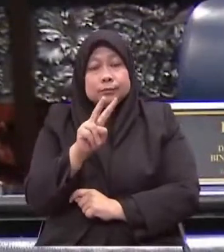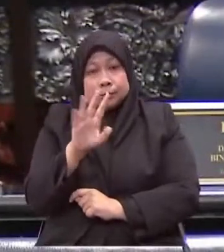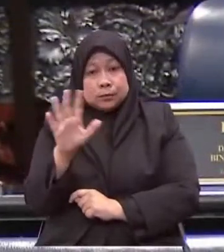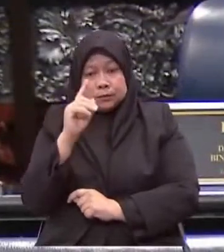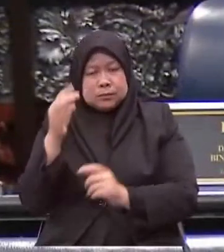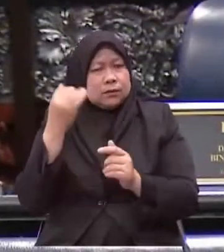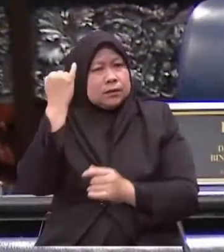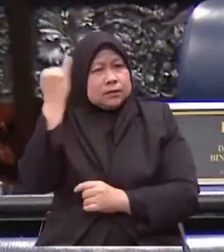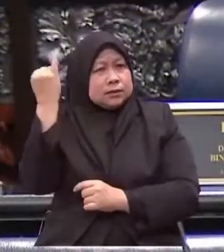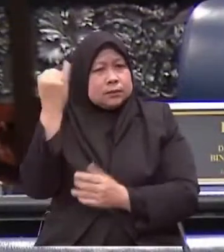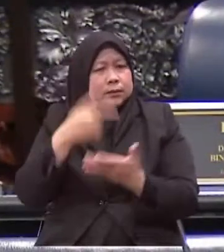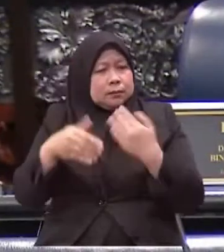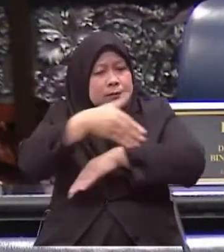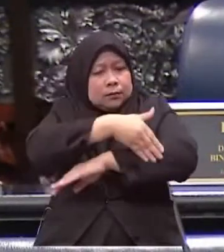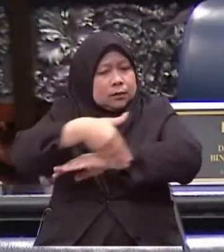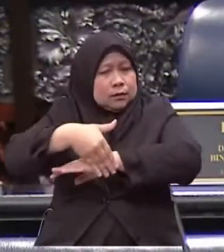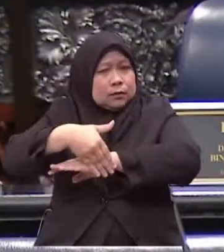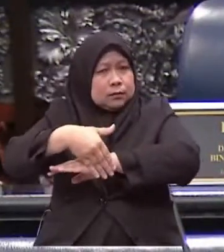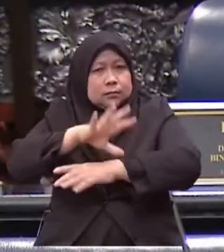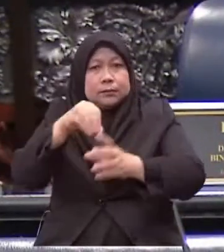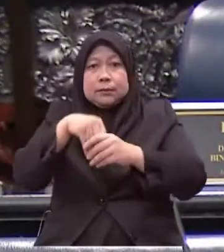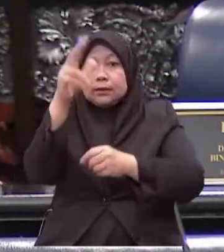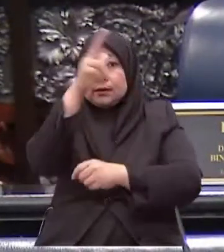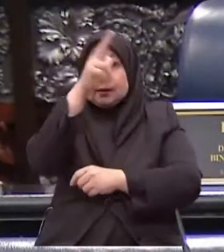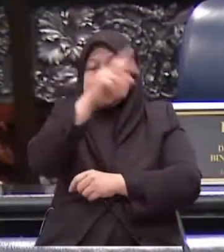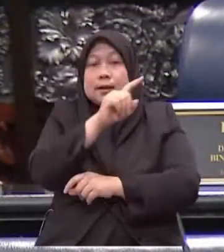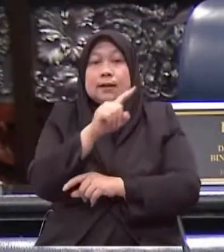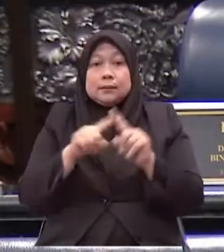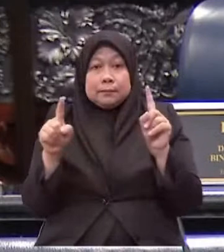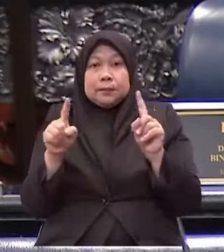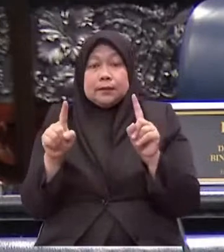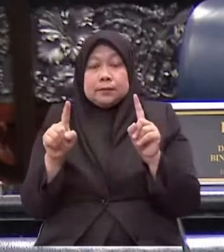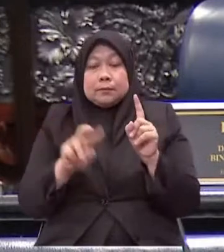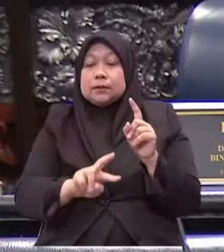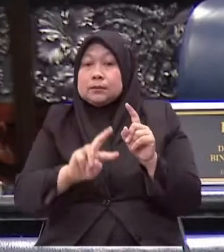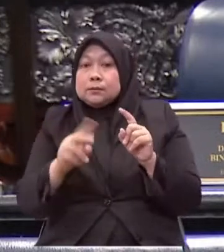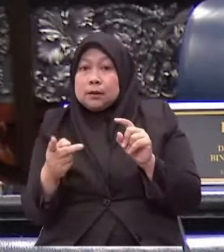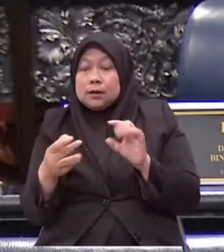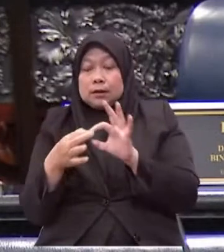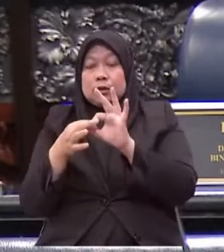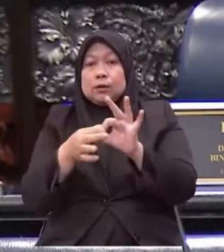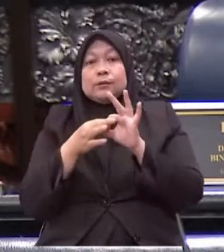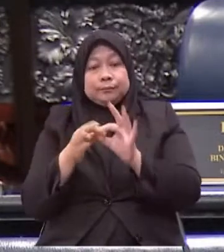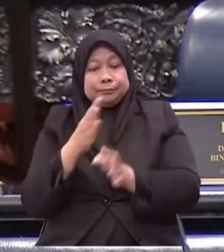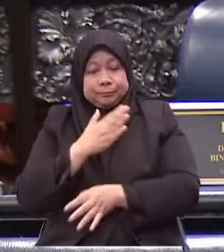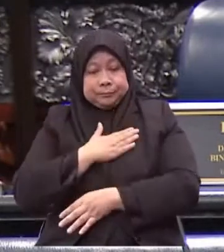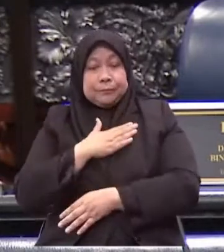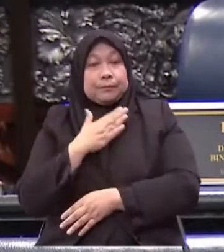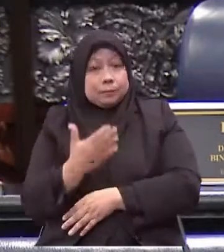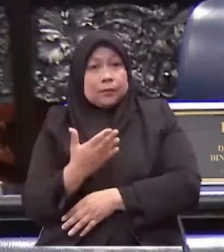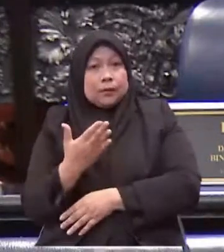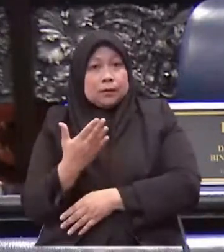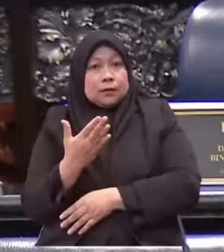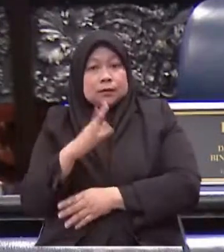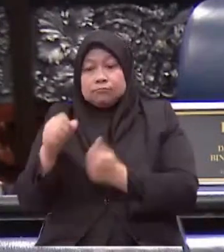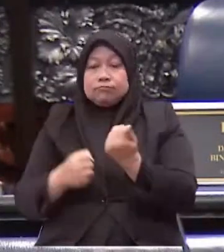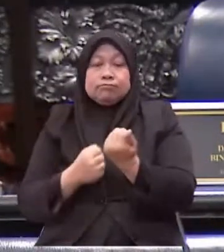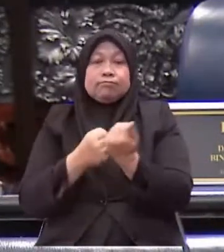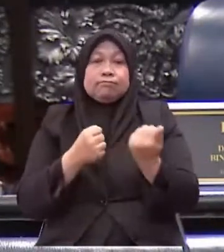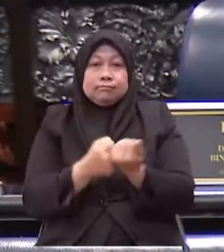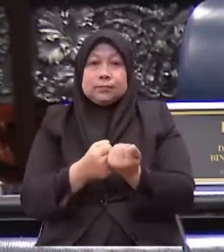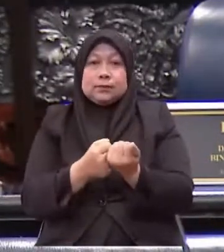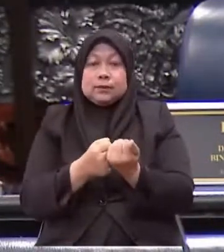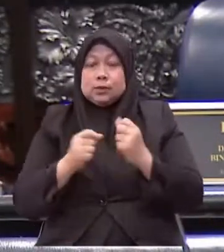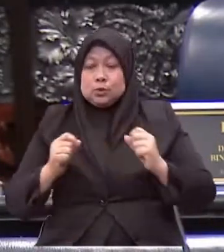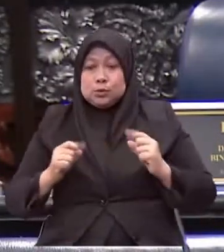ini yang bukan saja melipatkan kerajaan tetapi juga menerjemah kolaborasi dan komitmen yang didukung oleh sektor